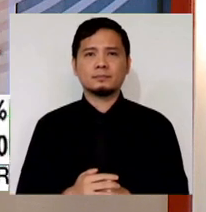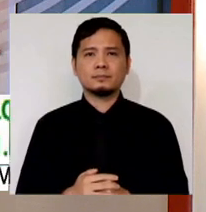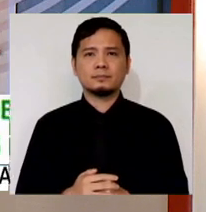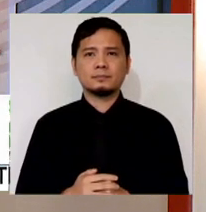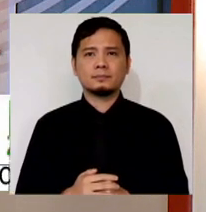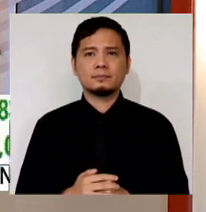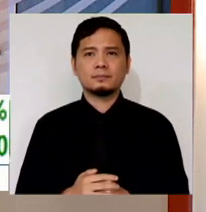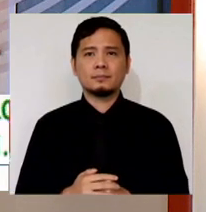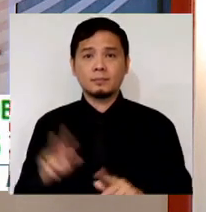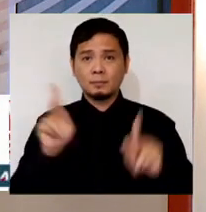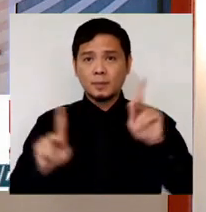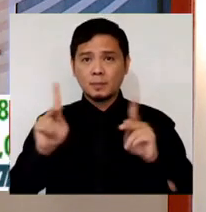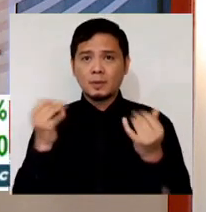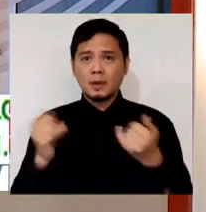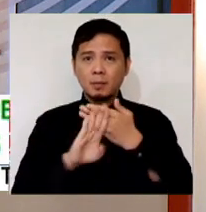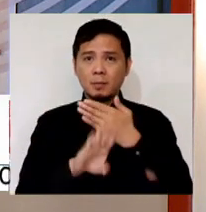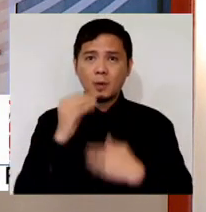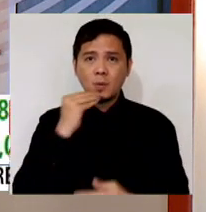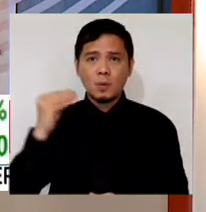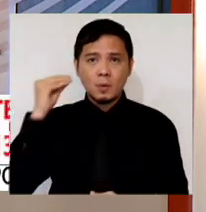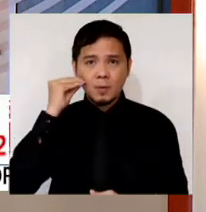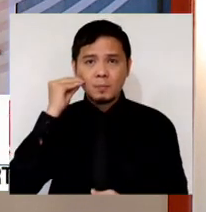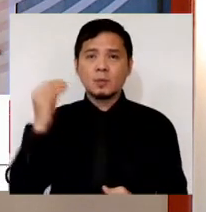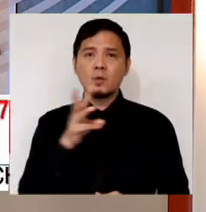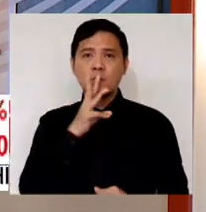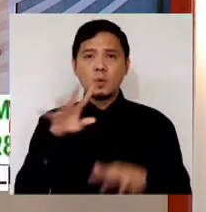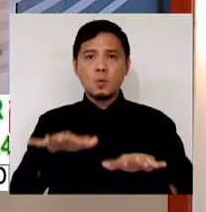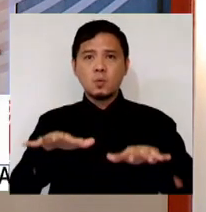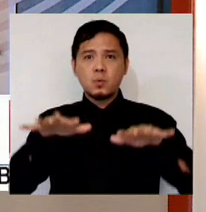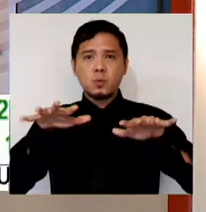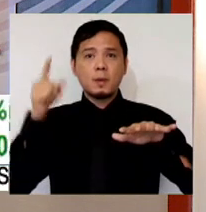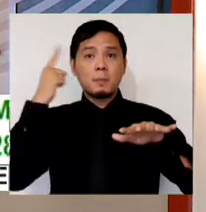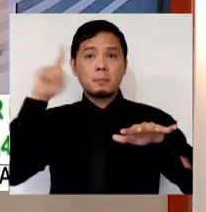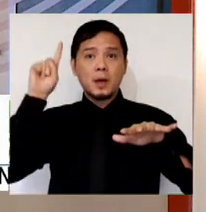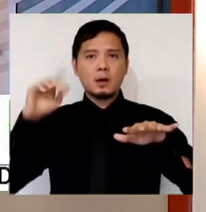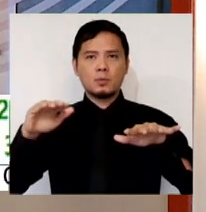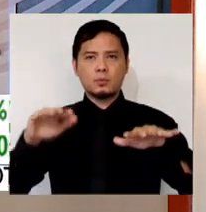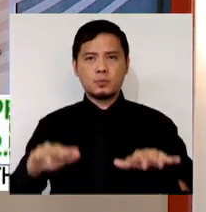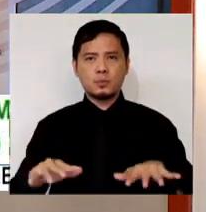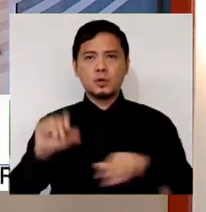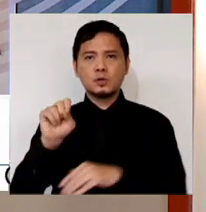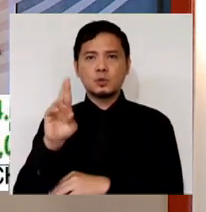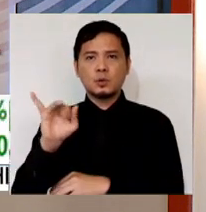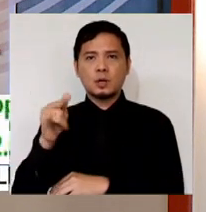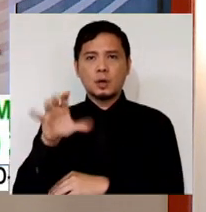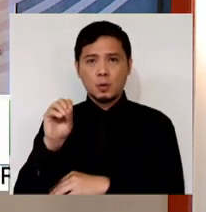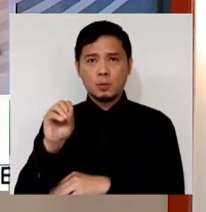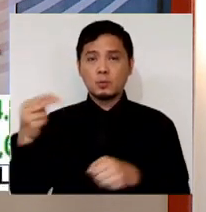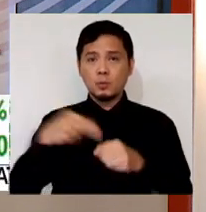Residents have begun to return to their homes as floodwaters begin to subside in Surigao del Sur. Joining us now, Governor